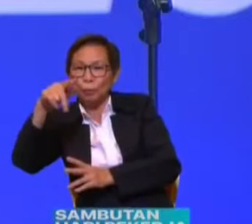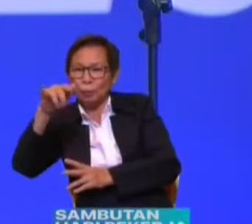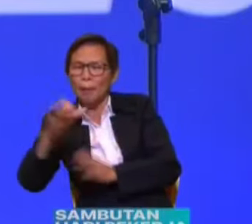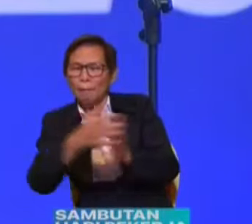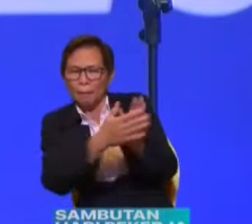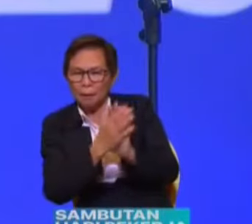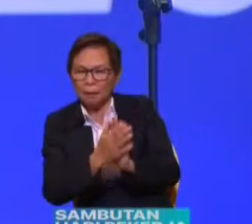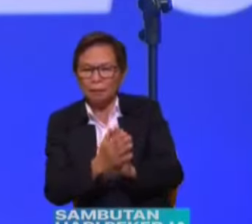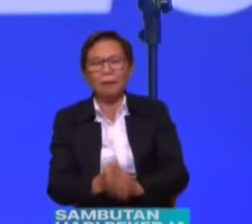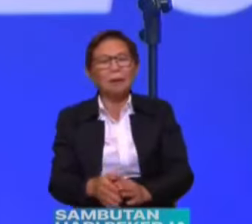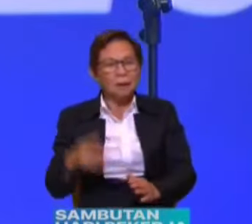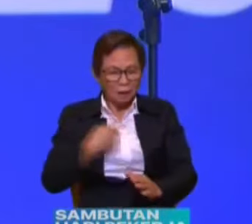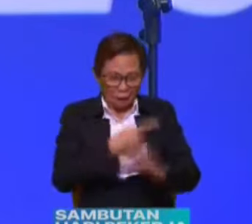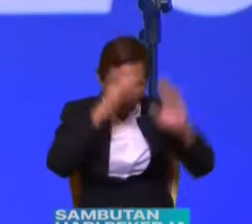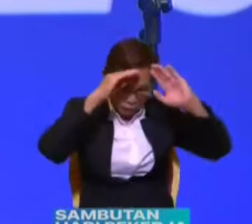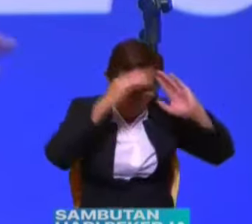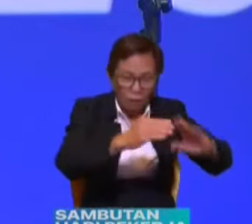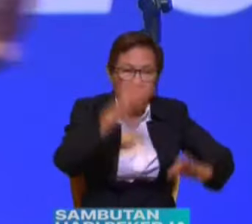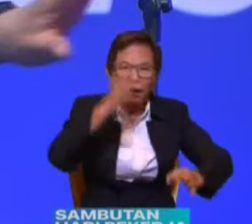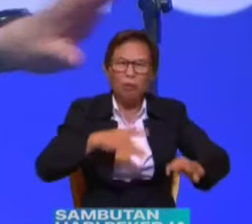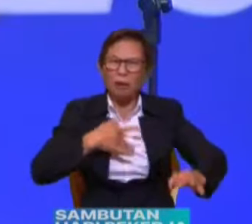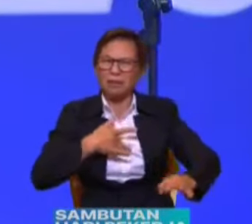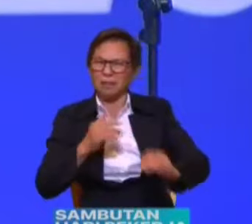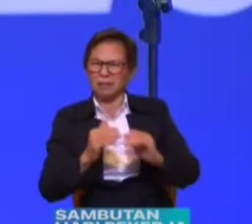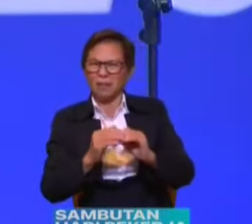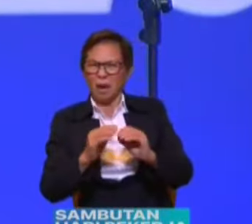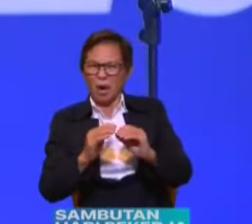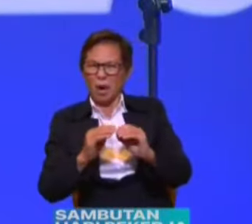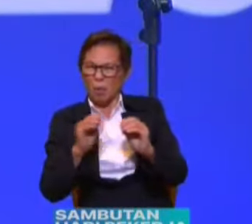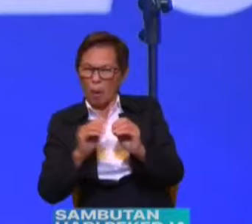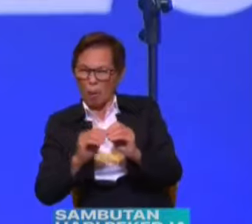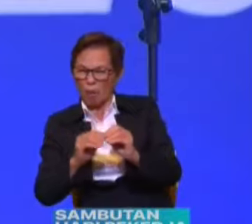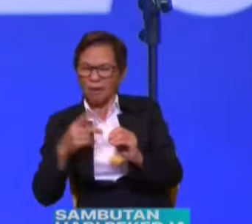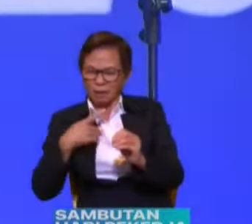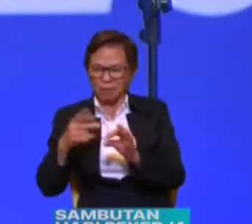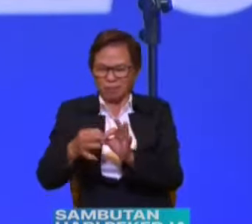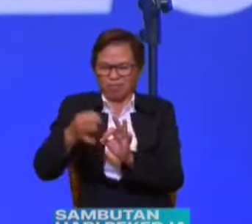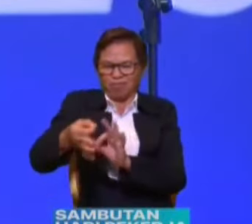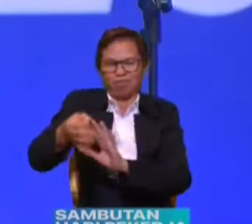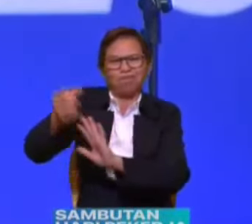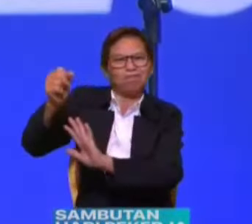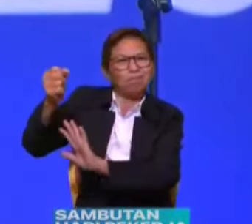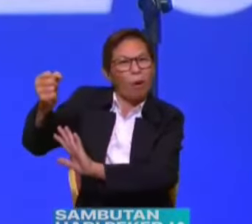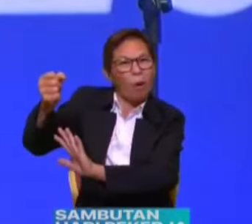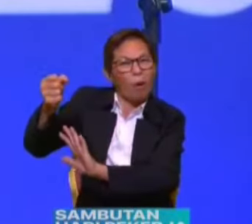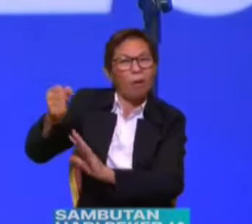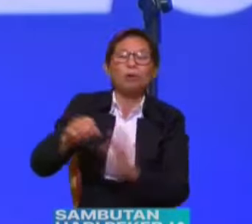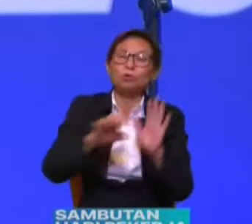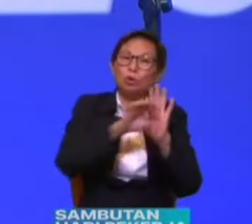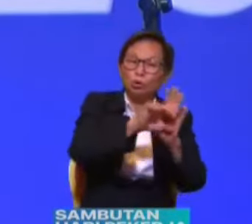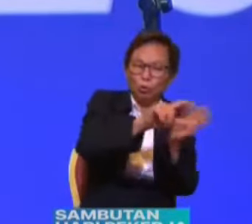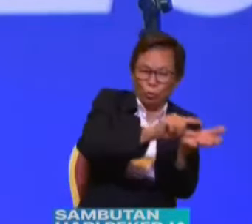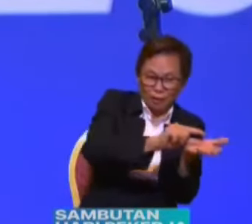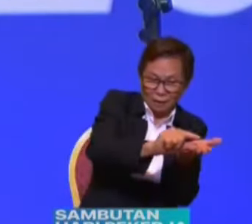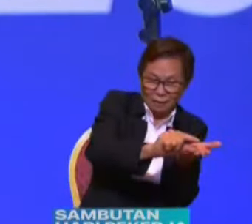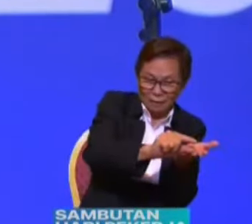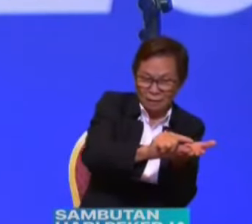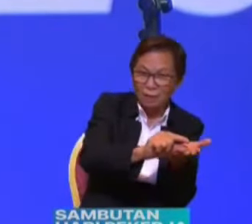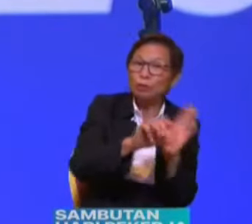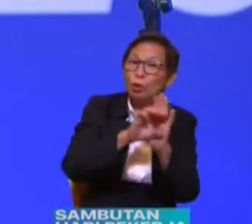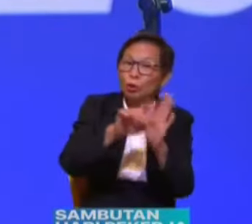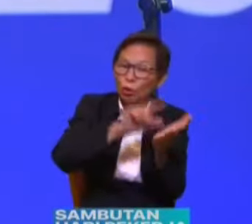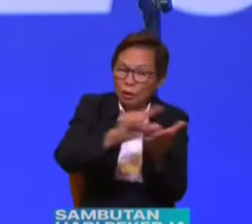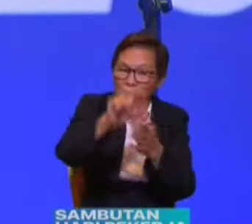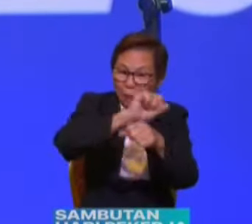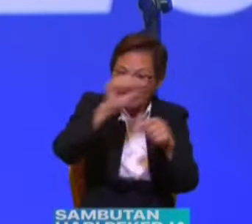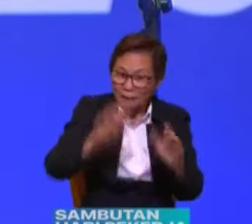kita akan tekankan. Kalau kita rasa berlebihan, kita tangguhkan. Umpamanya, gaji